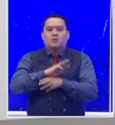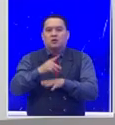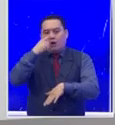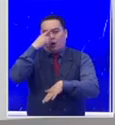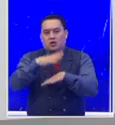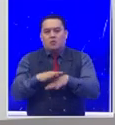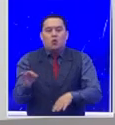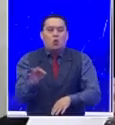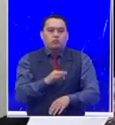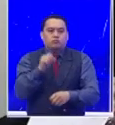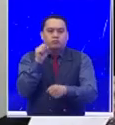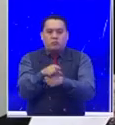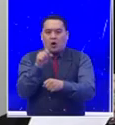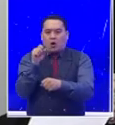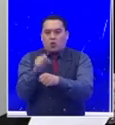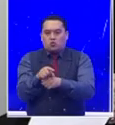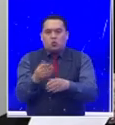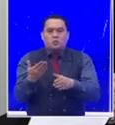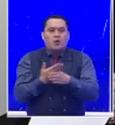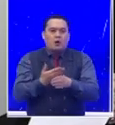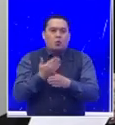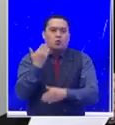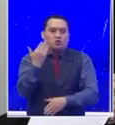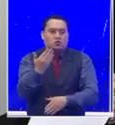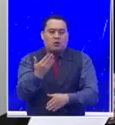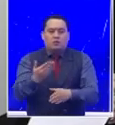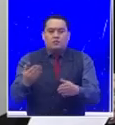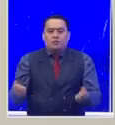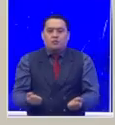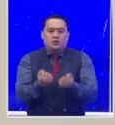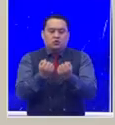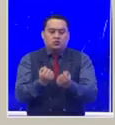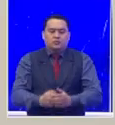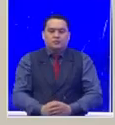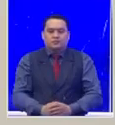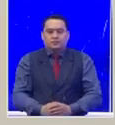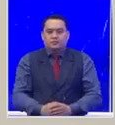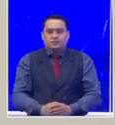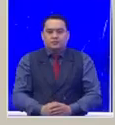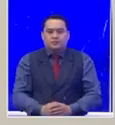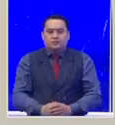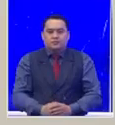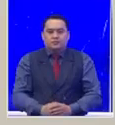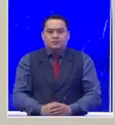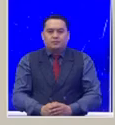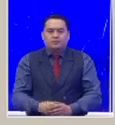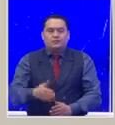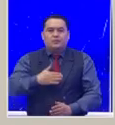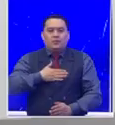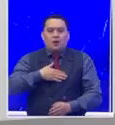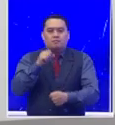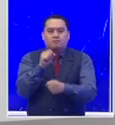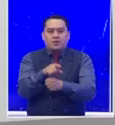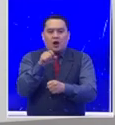области Амандык Баталов поручил в скором времени помочь ребятам и оказать им всю необходимую помощь. Вот я вот район